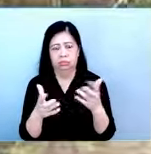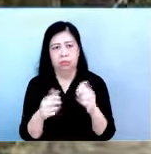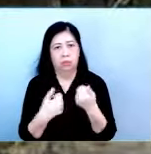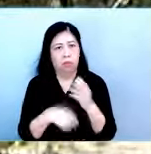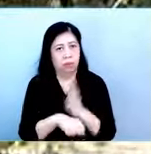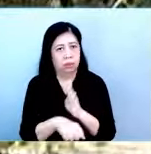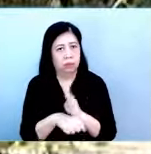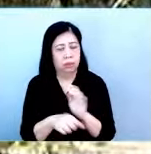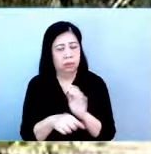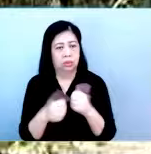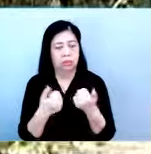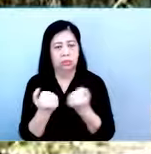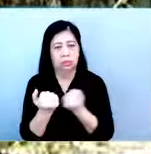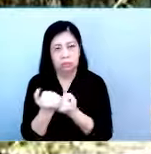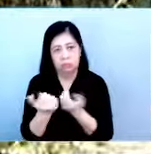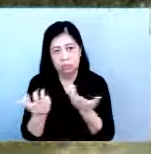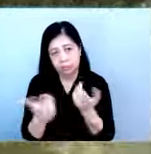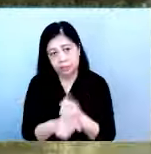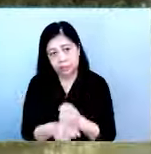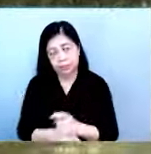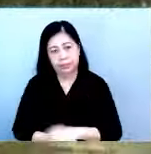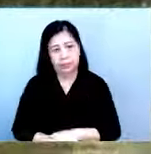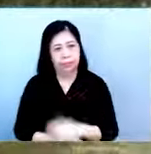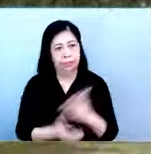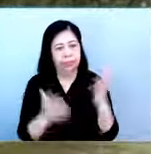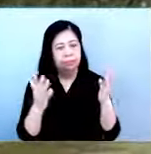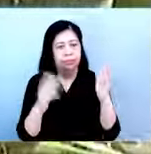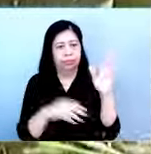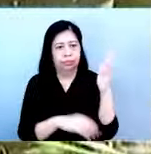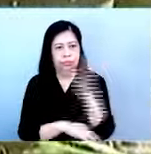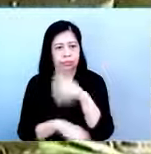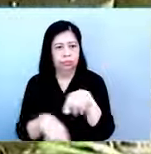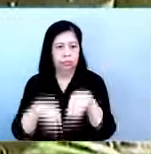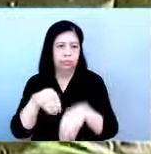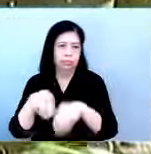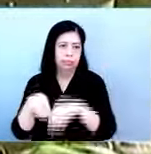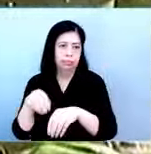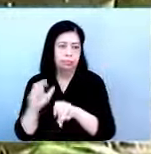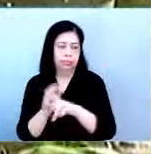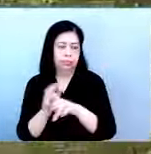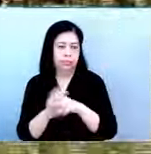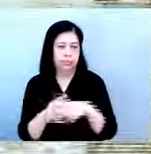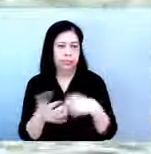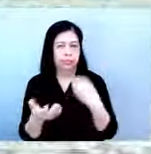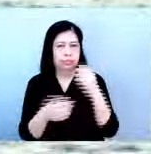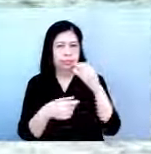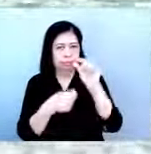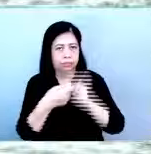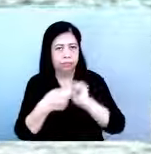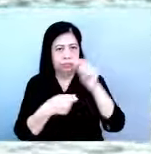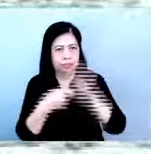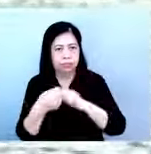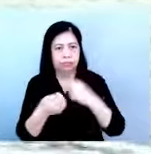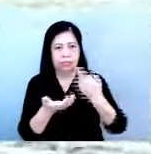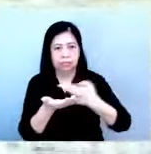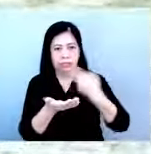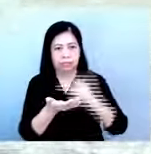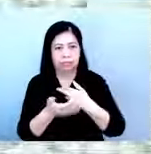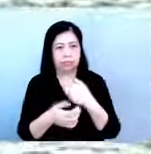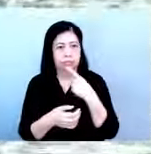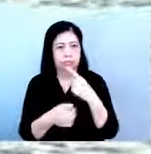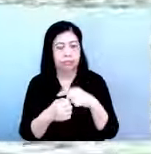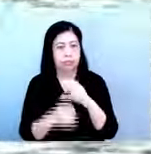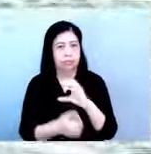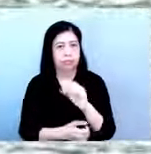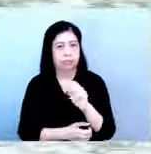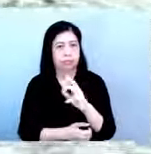ba? Bukod sa mga bahay, apektado rin ang mga pananim gaya ng palay at saging. Ayon sa Carmen LGU,